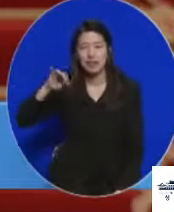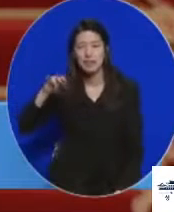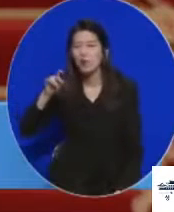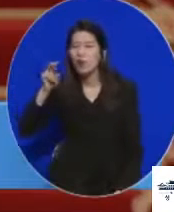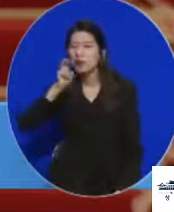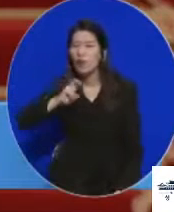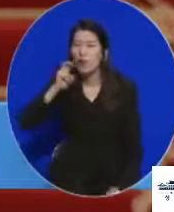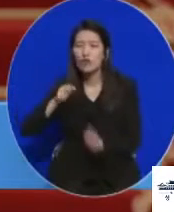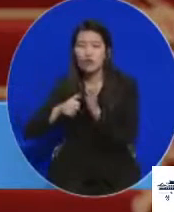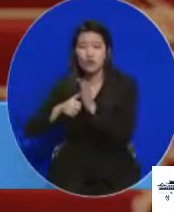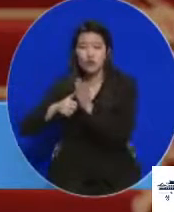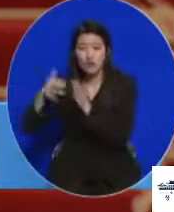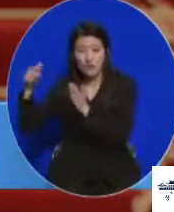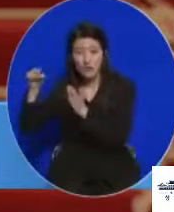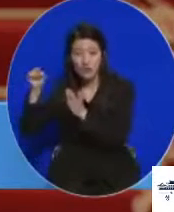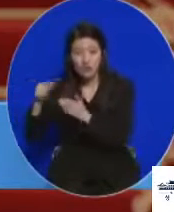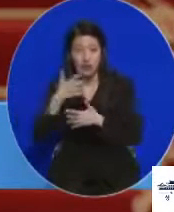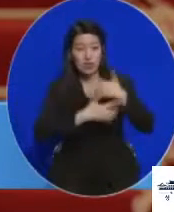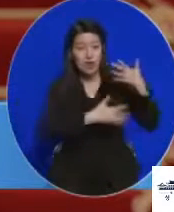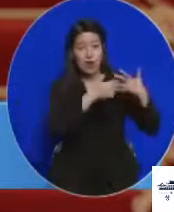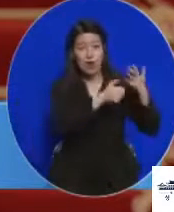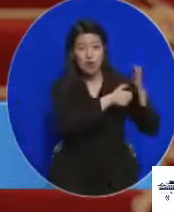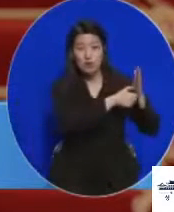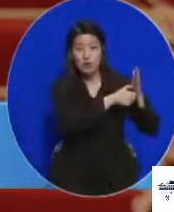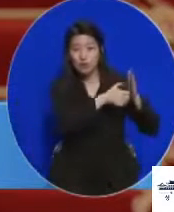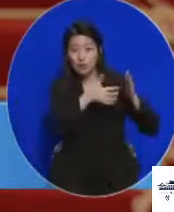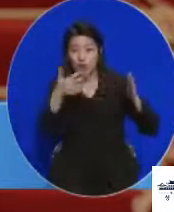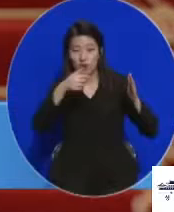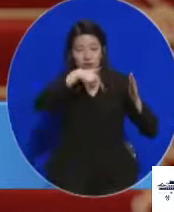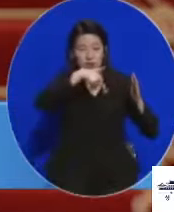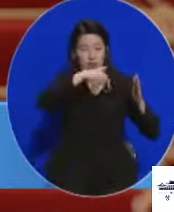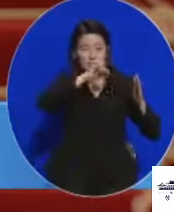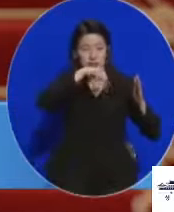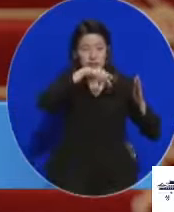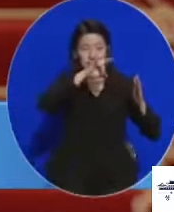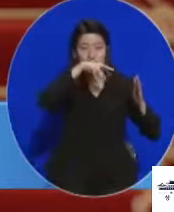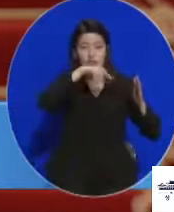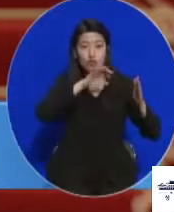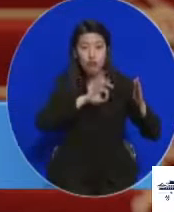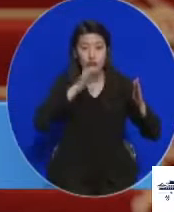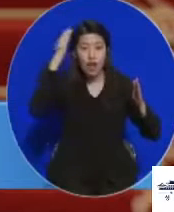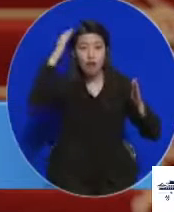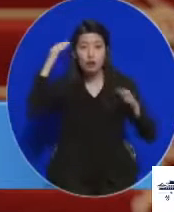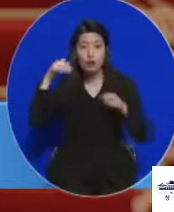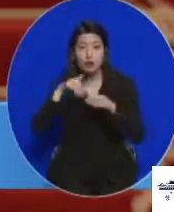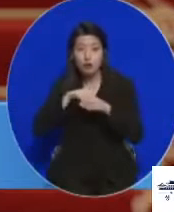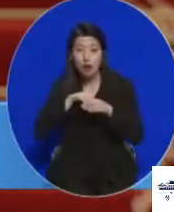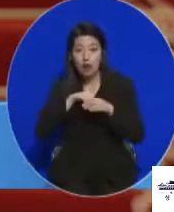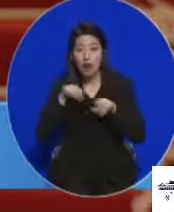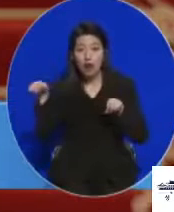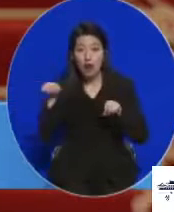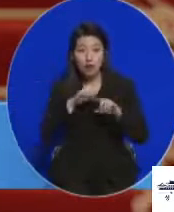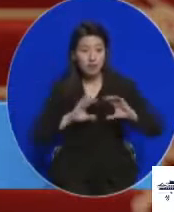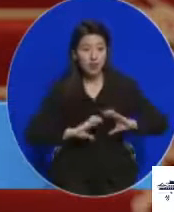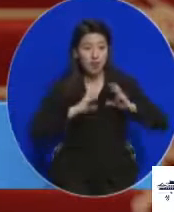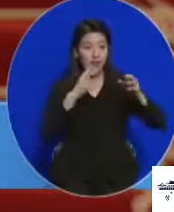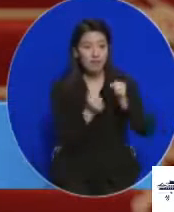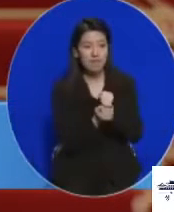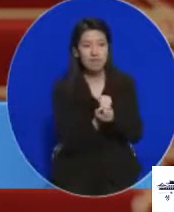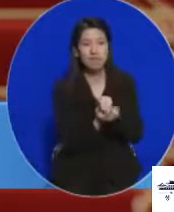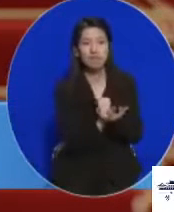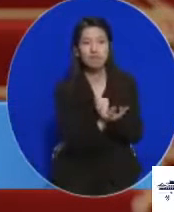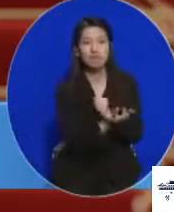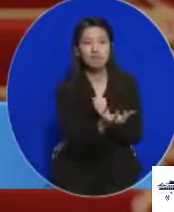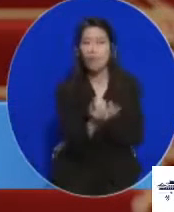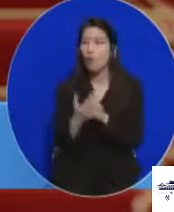같은 테이 콘텐츠들이 세계인들을 매료시키고 행복을 주고 있습니다 정부는